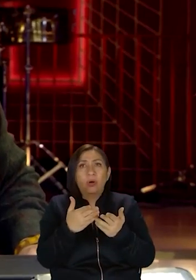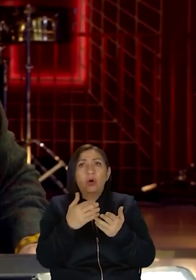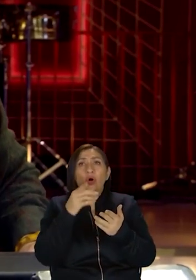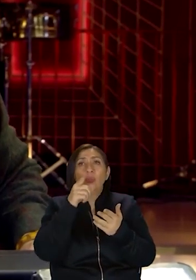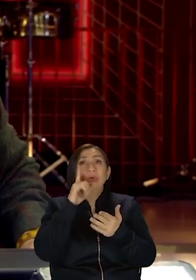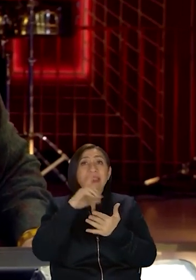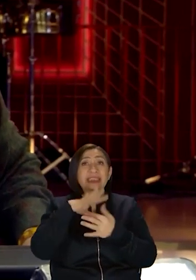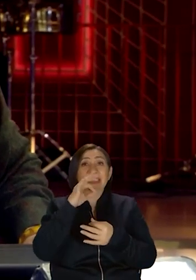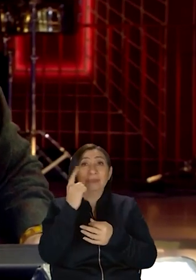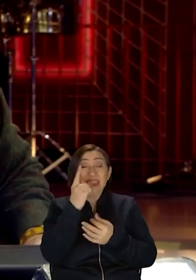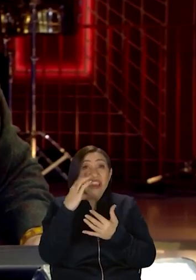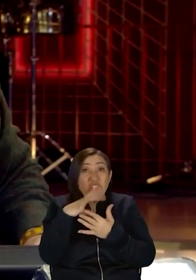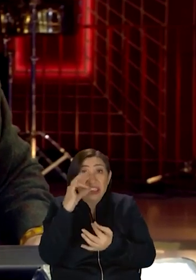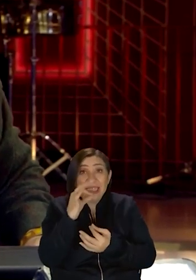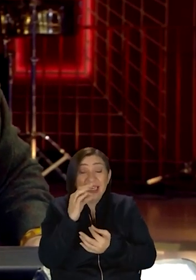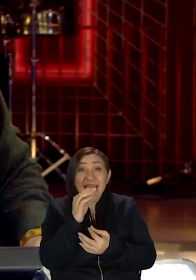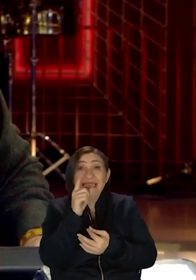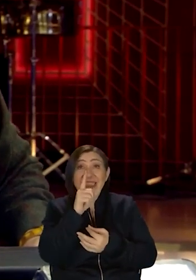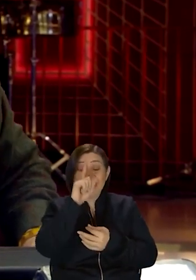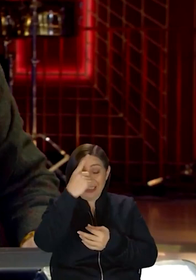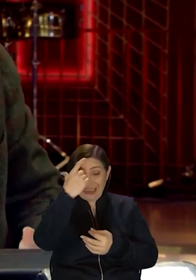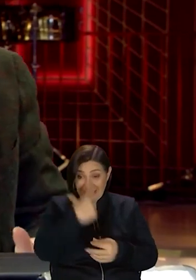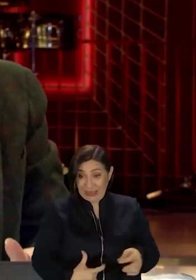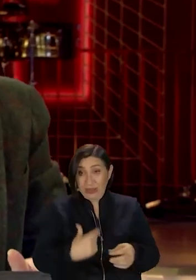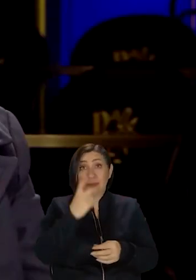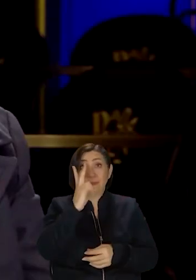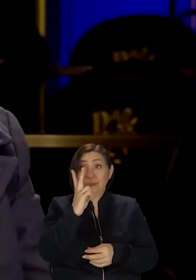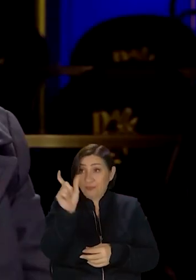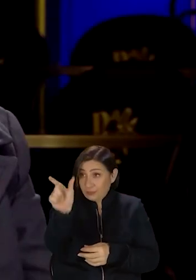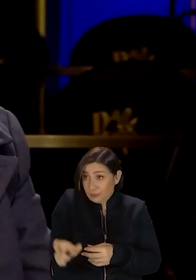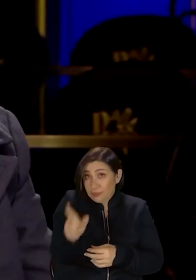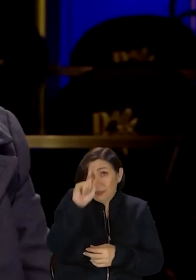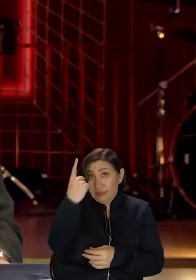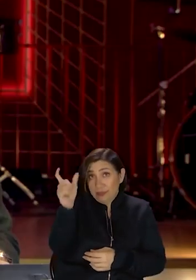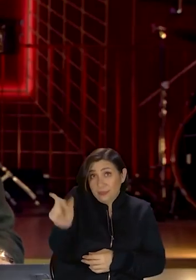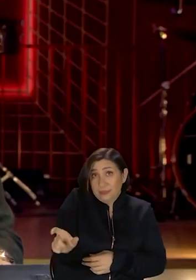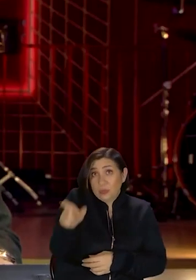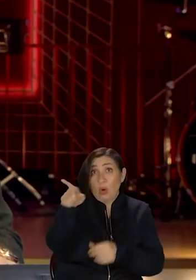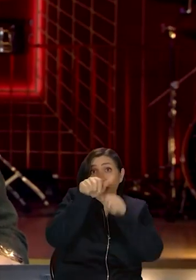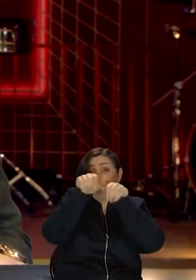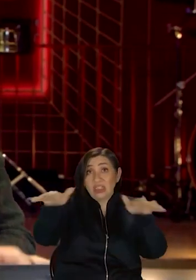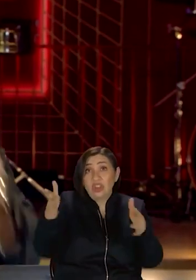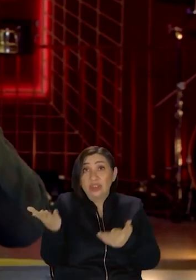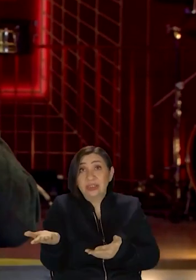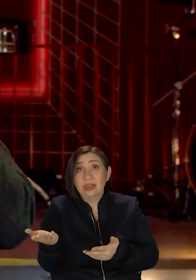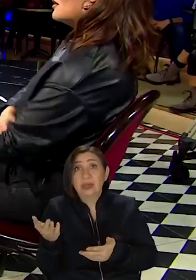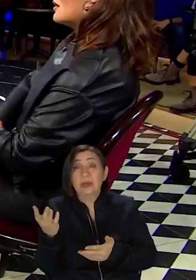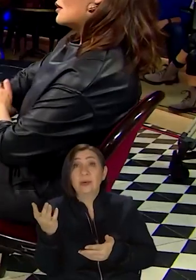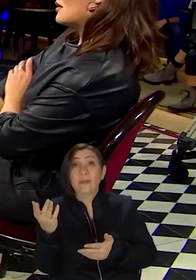Bu kişi bir kişi. Yani senin tekil seyircin o bir kişi. O bir yayıncı. Tabii ki.